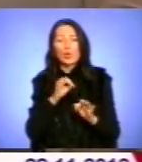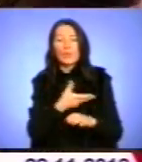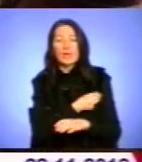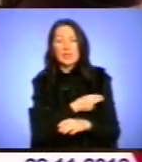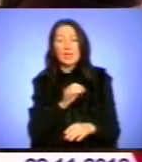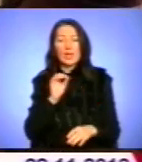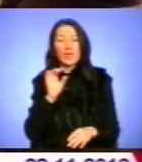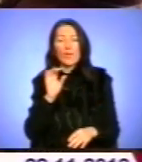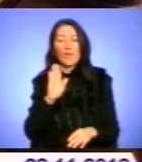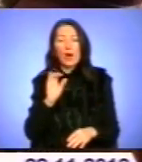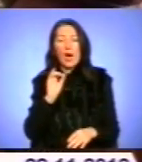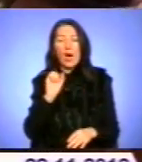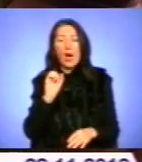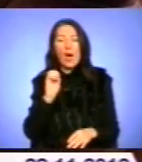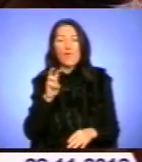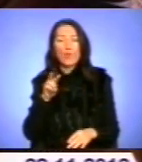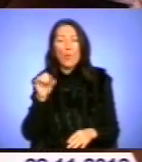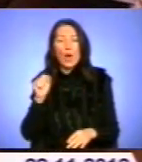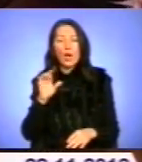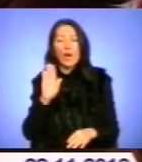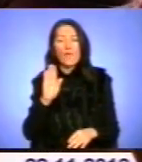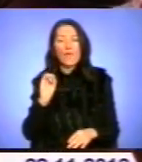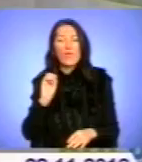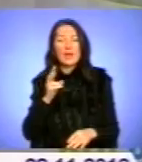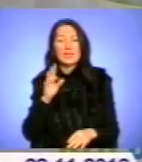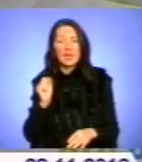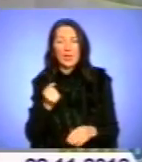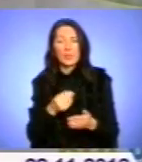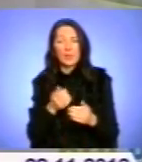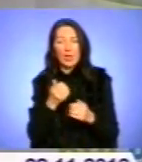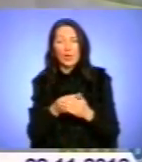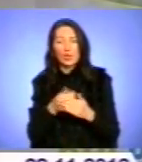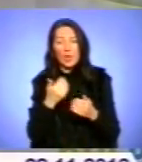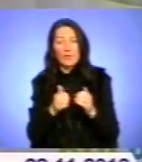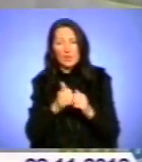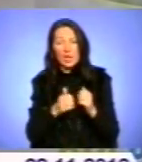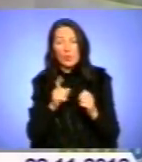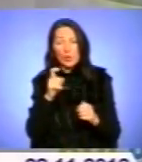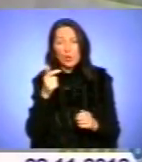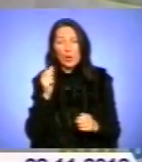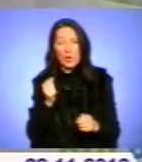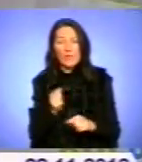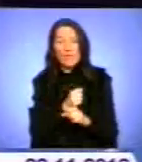інфлувак. Їхня вартість в середньому 100 гривень. В аптеки вакцину привозять переважно на замовлення покупців.